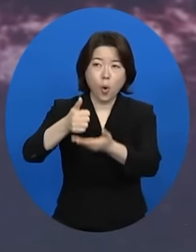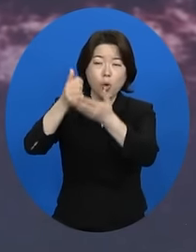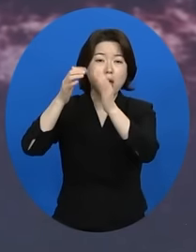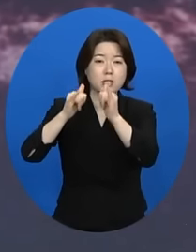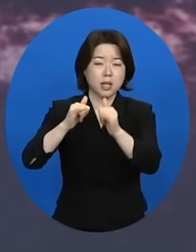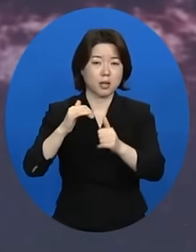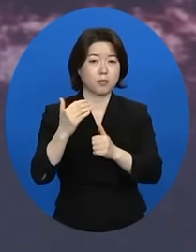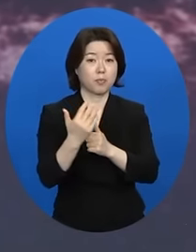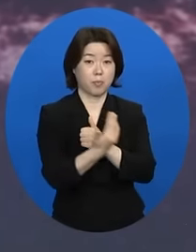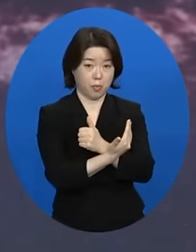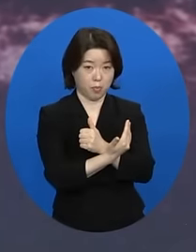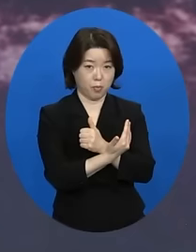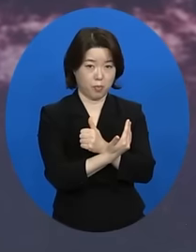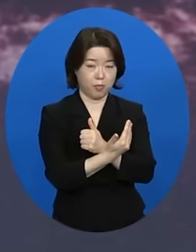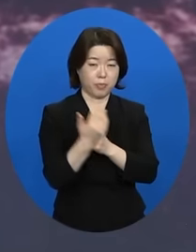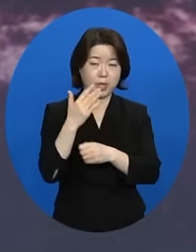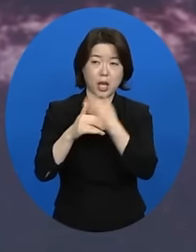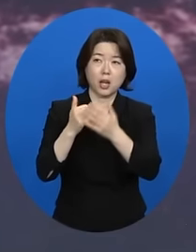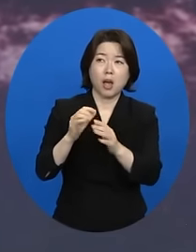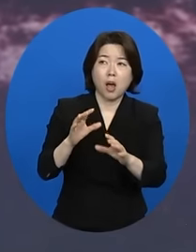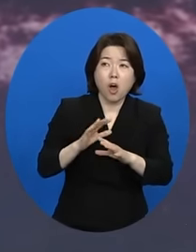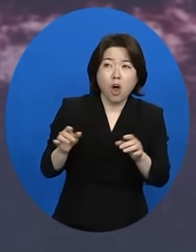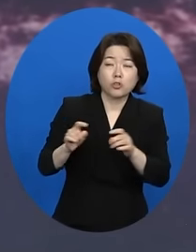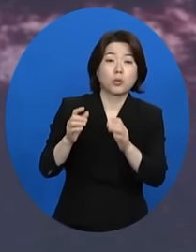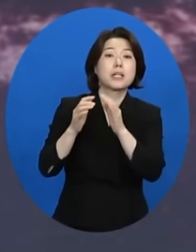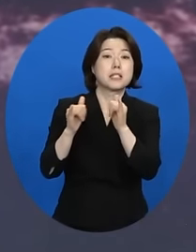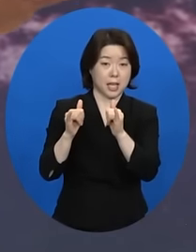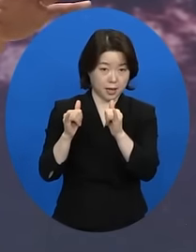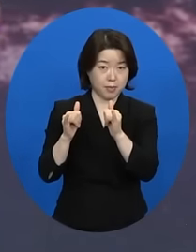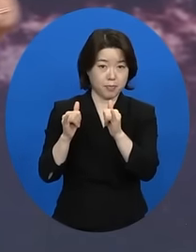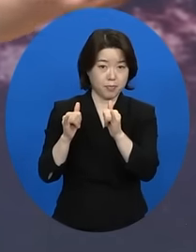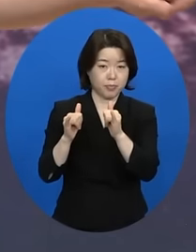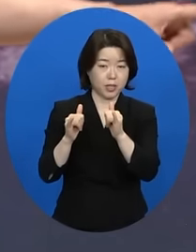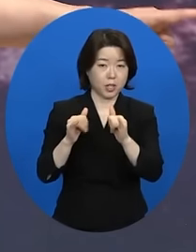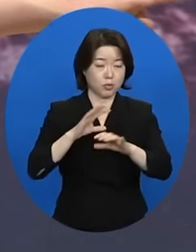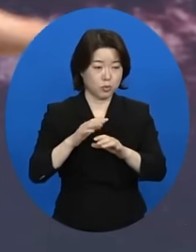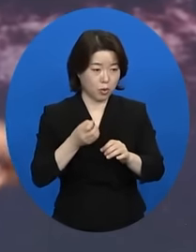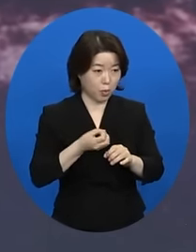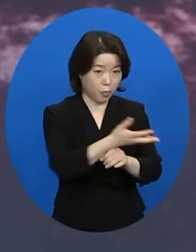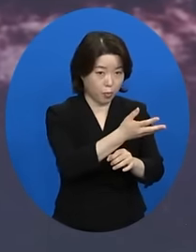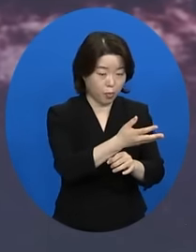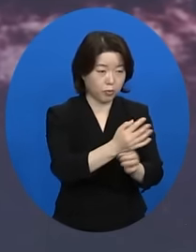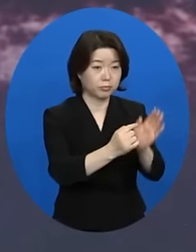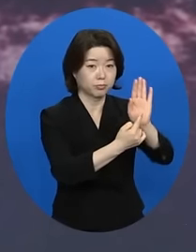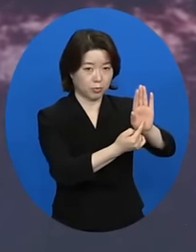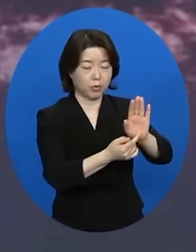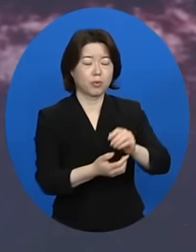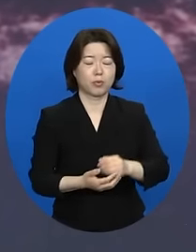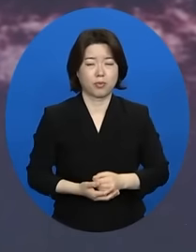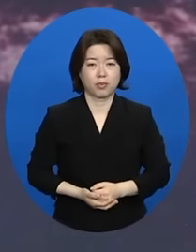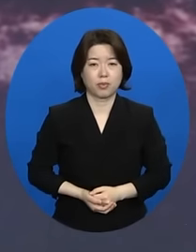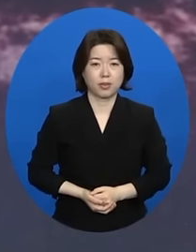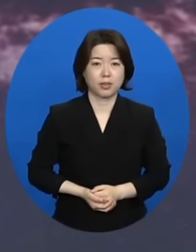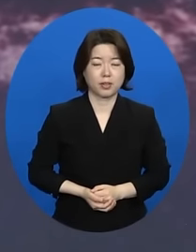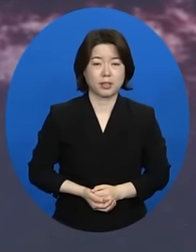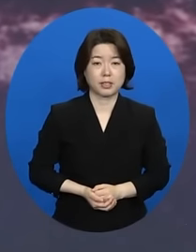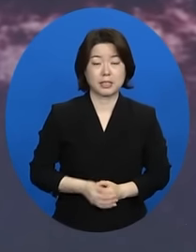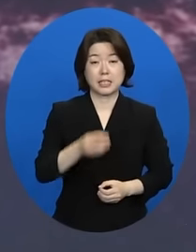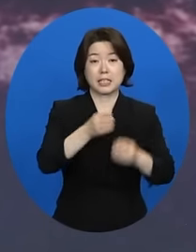사람, 하나님을 두려워할 줄 아는 자에게 그 두려움을 또한 다른 이들에게 주신다는 거예요.